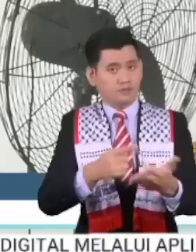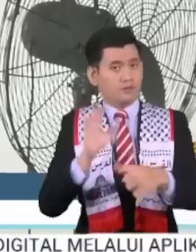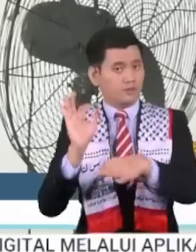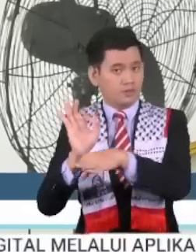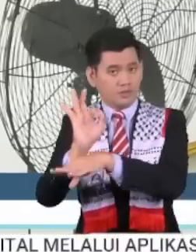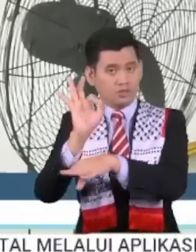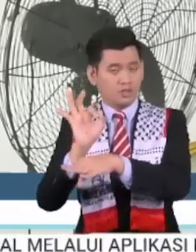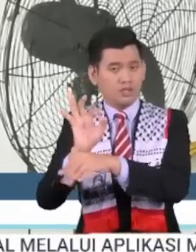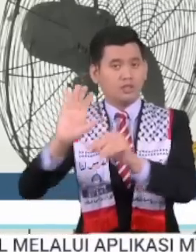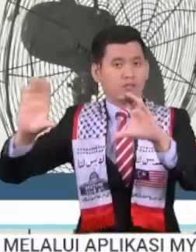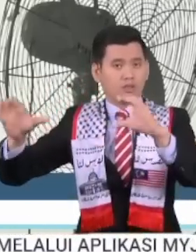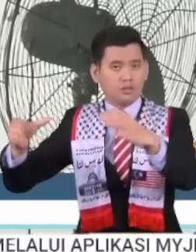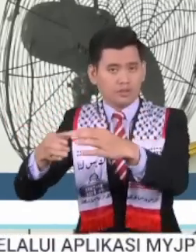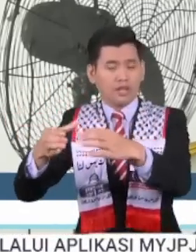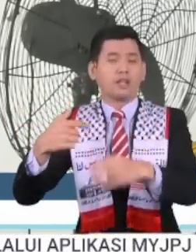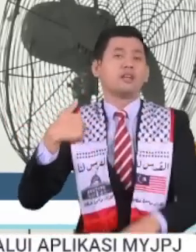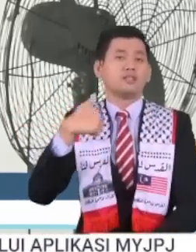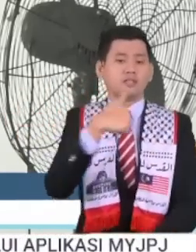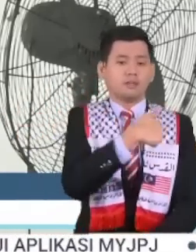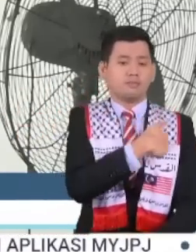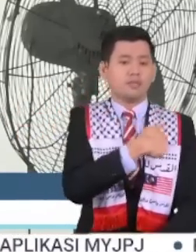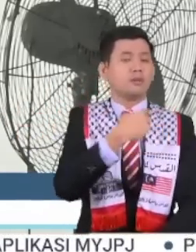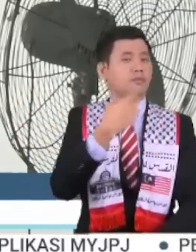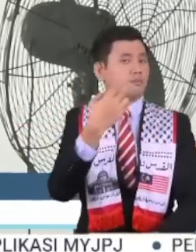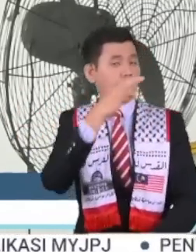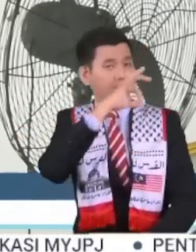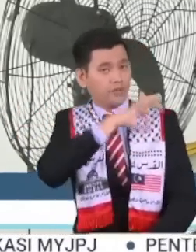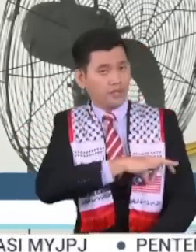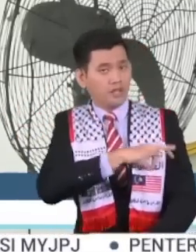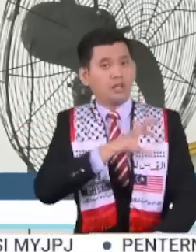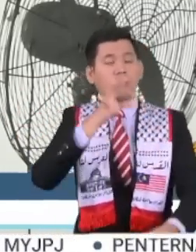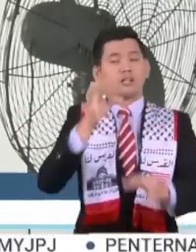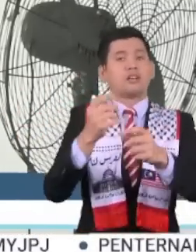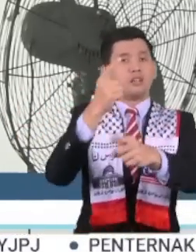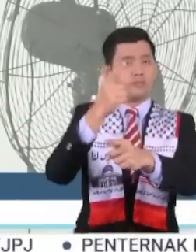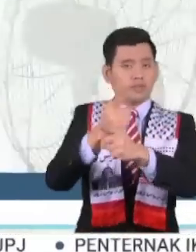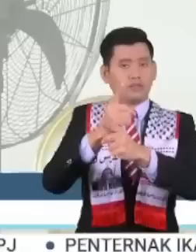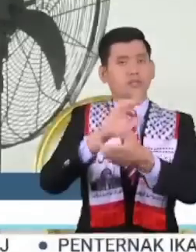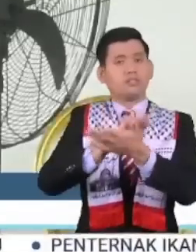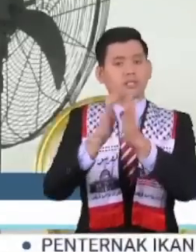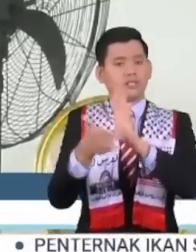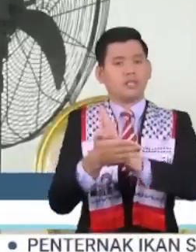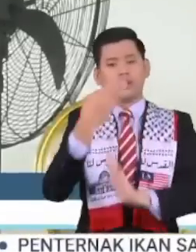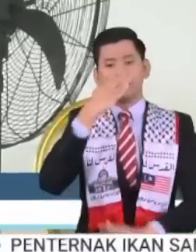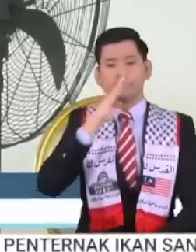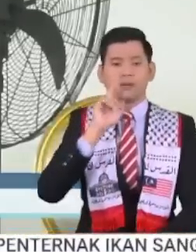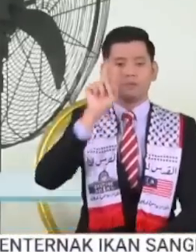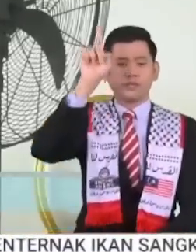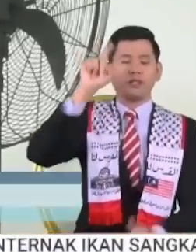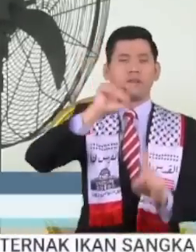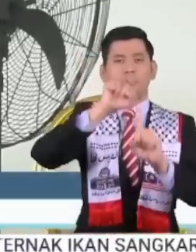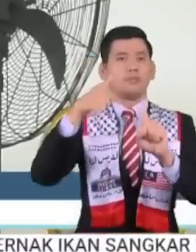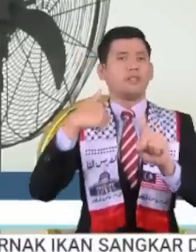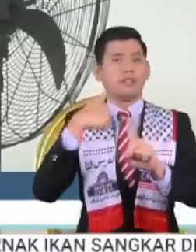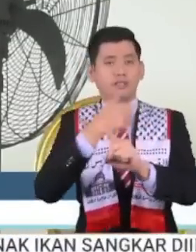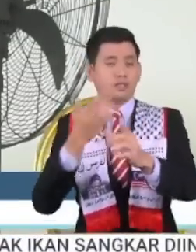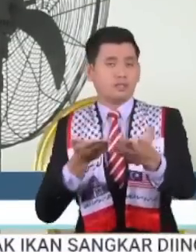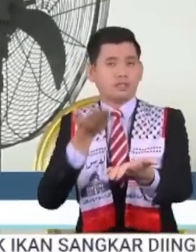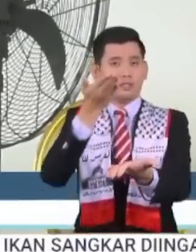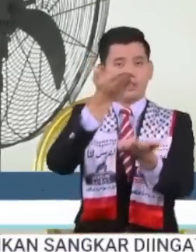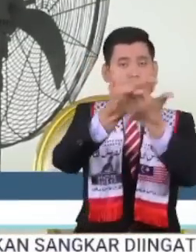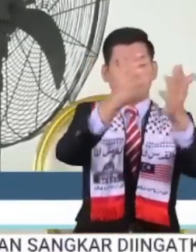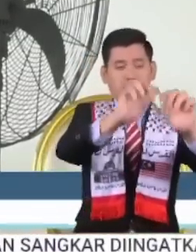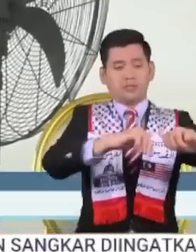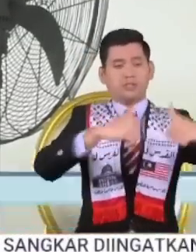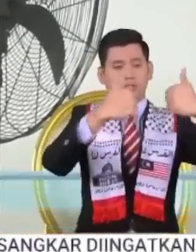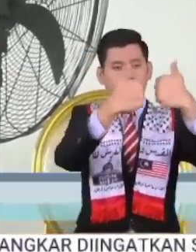ni berguna ke tidak. Dan kalau betul jadi benda ni, alhamdulillah. Bila kita bawa benda ni kepada